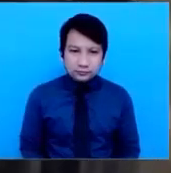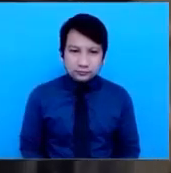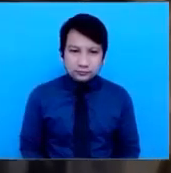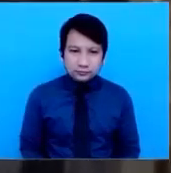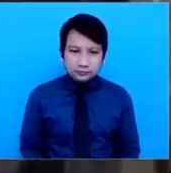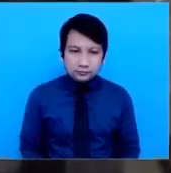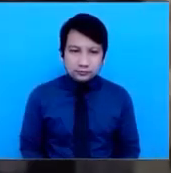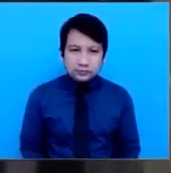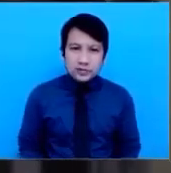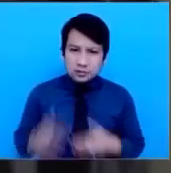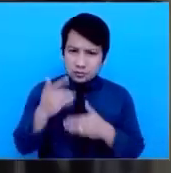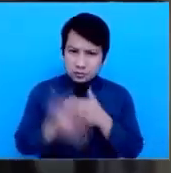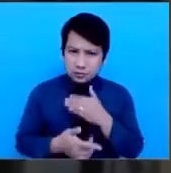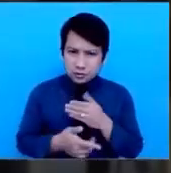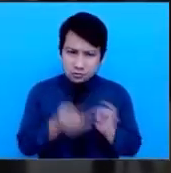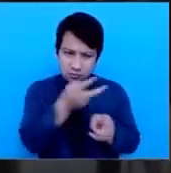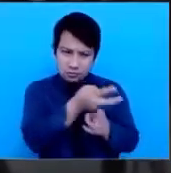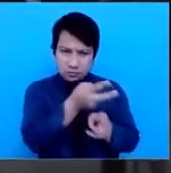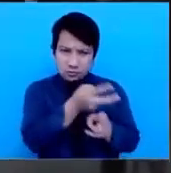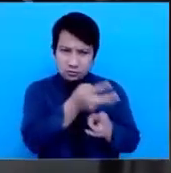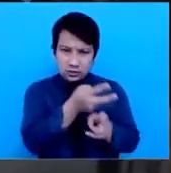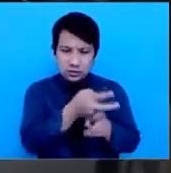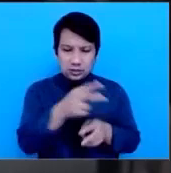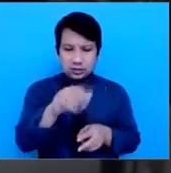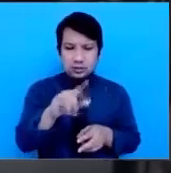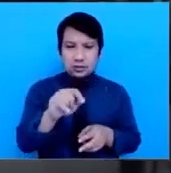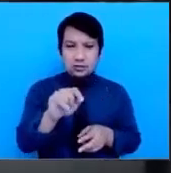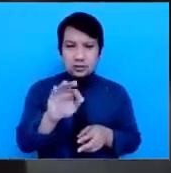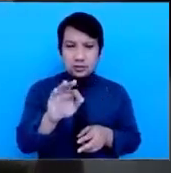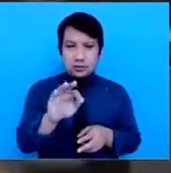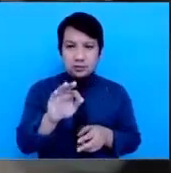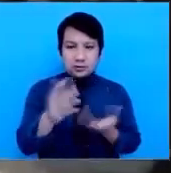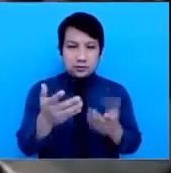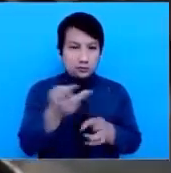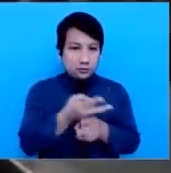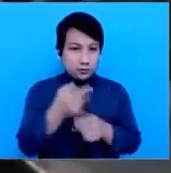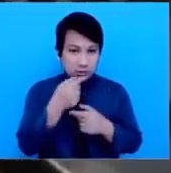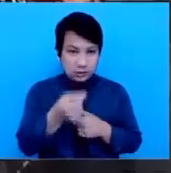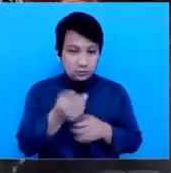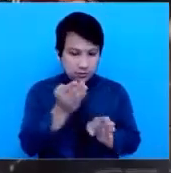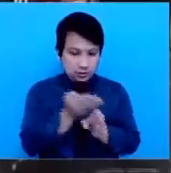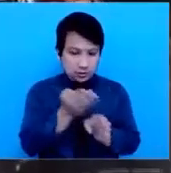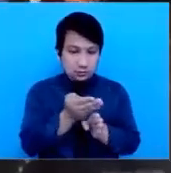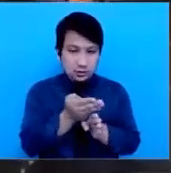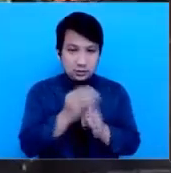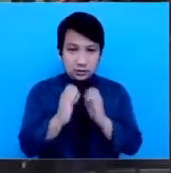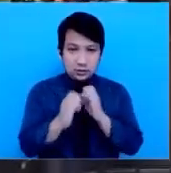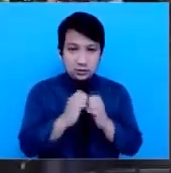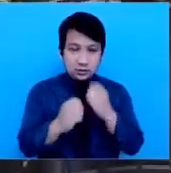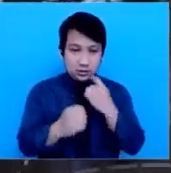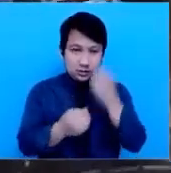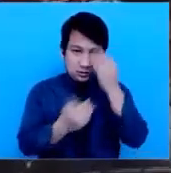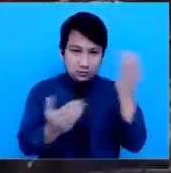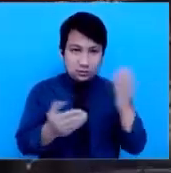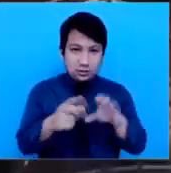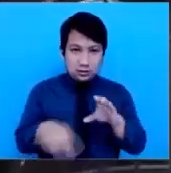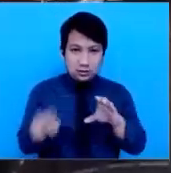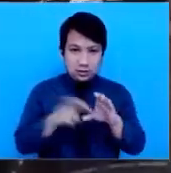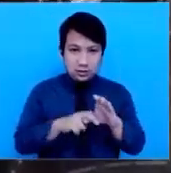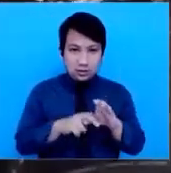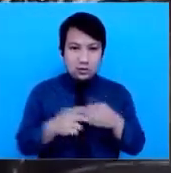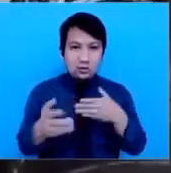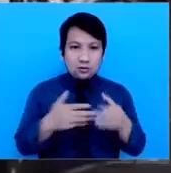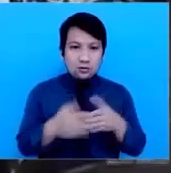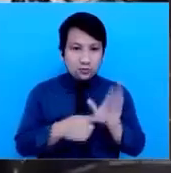Maaga pa lang nakabantay na ang Interagency Task Force for Traffic sa mga istasyon ng bus sa EDSA Carousel. Ang mga pasahero, kailangan nang magpakita